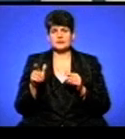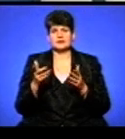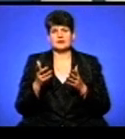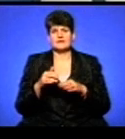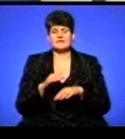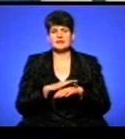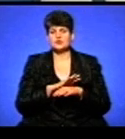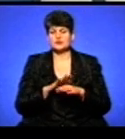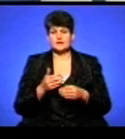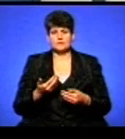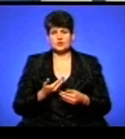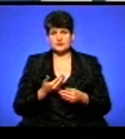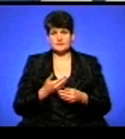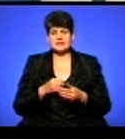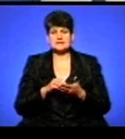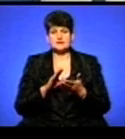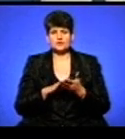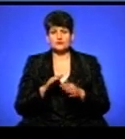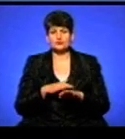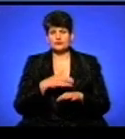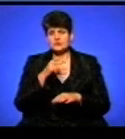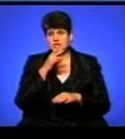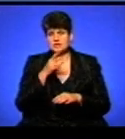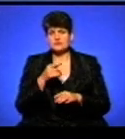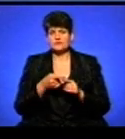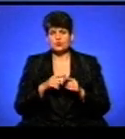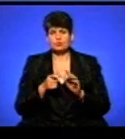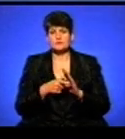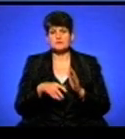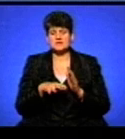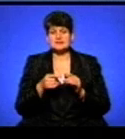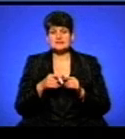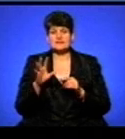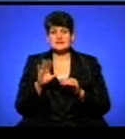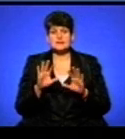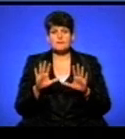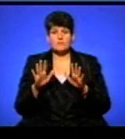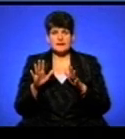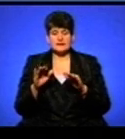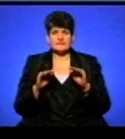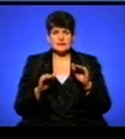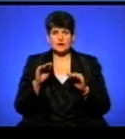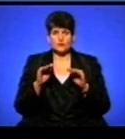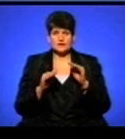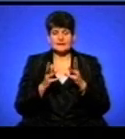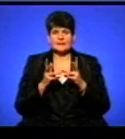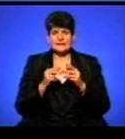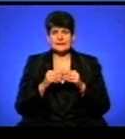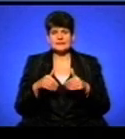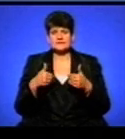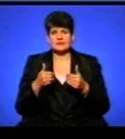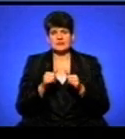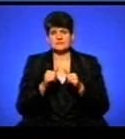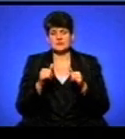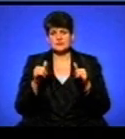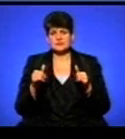фактично не проживає, зареєстрована довший час в житловому приміщенні. Ці всі моменти врегулюються. Я думаю, що кількість звернень зросте, тому що за